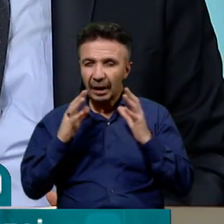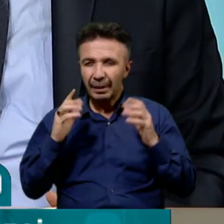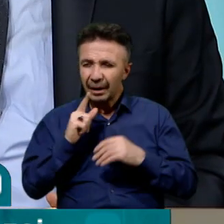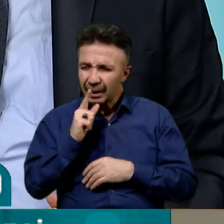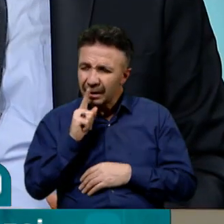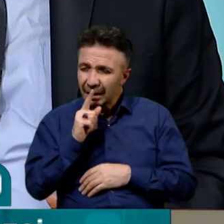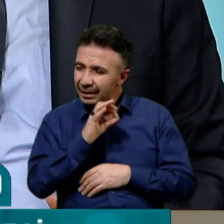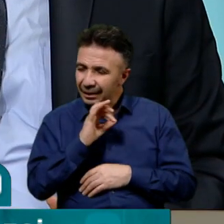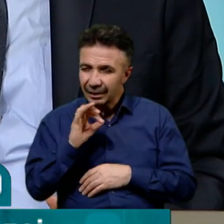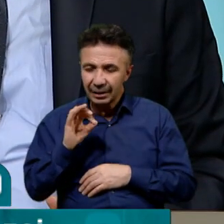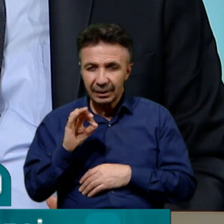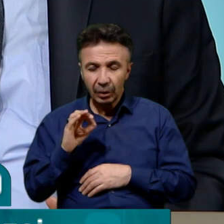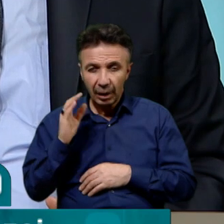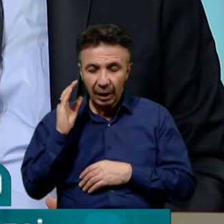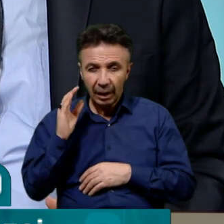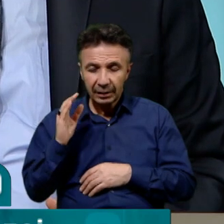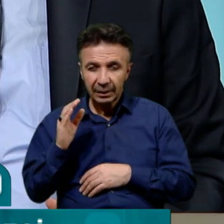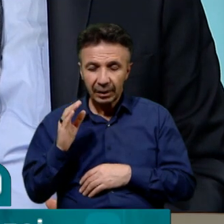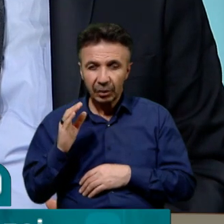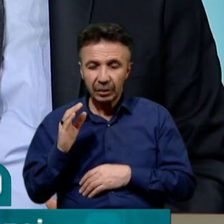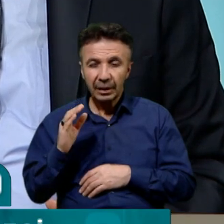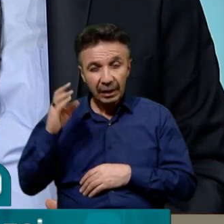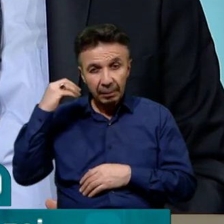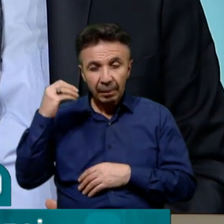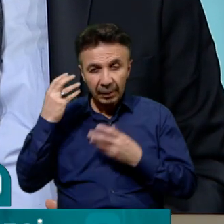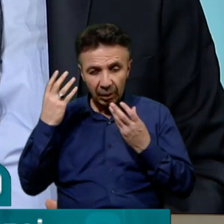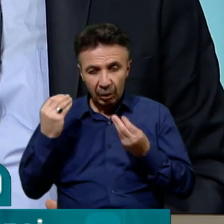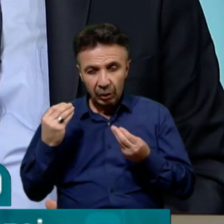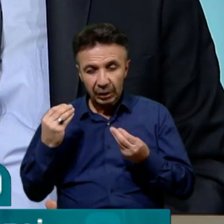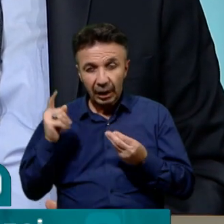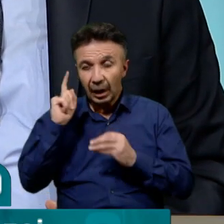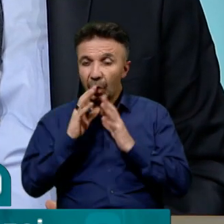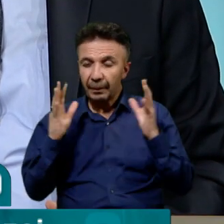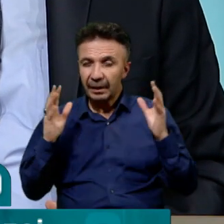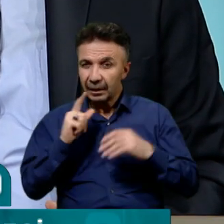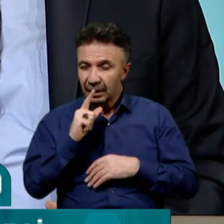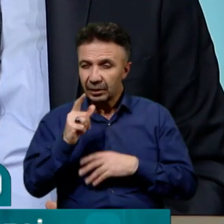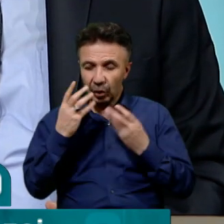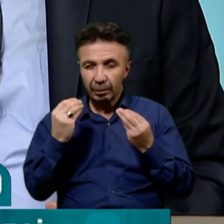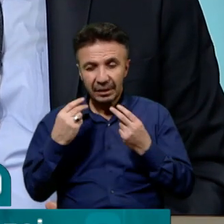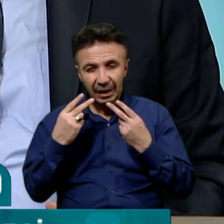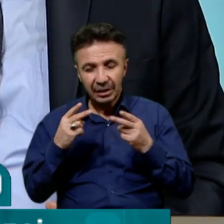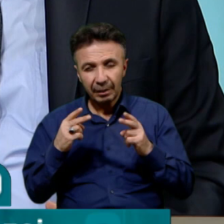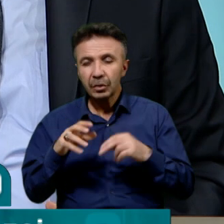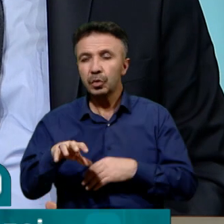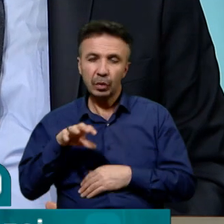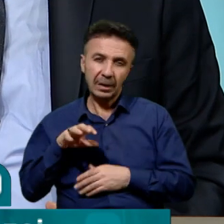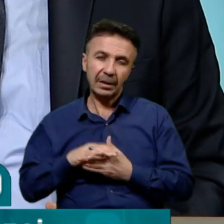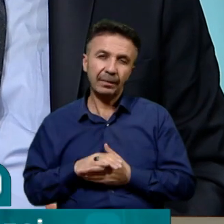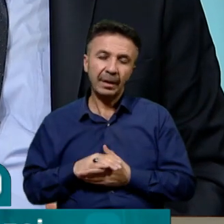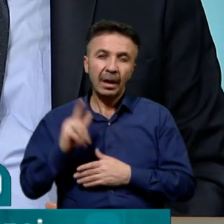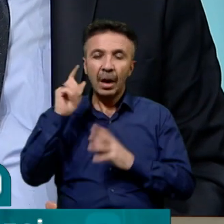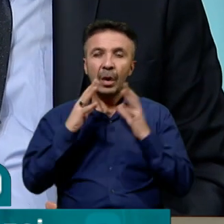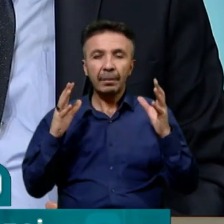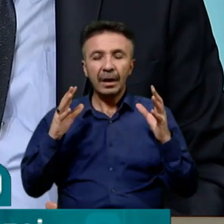İmam dahi olsa tekbiri açıktan alması sünnettir dolayı bu açıktan alma sünnet açıktan